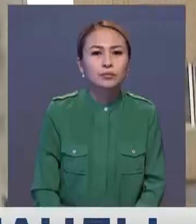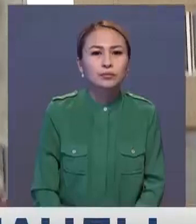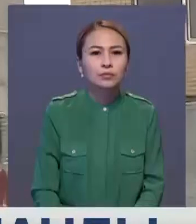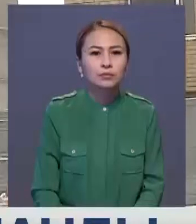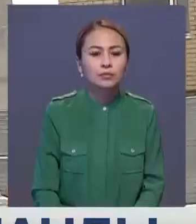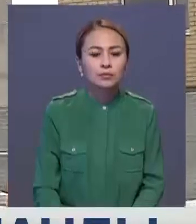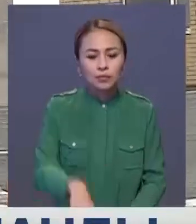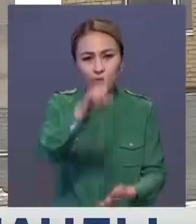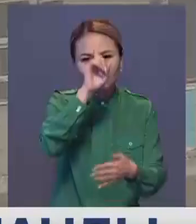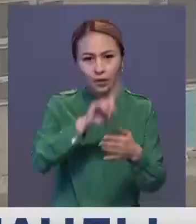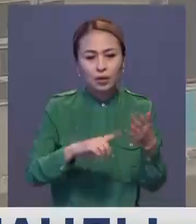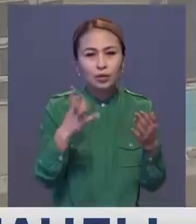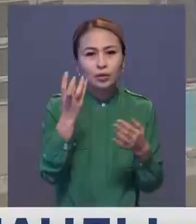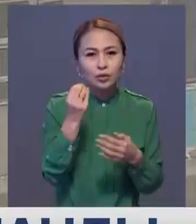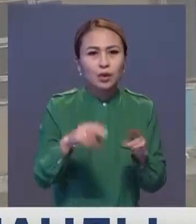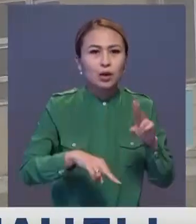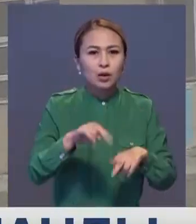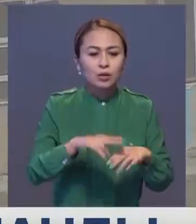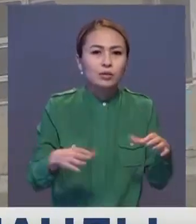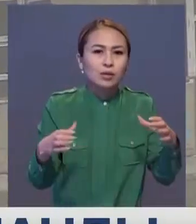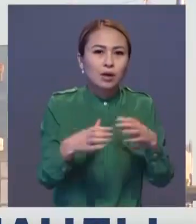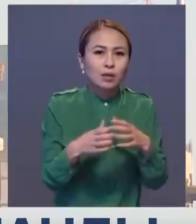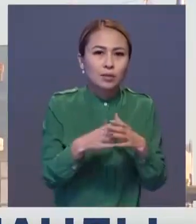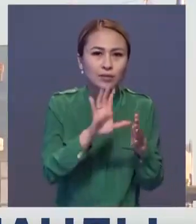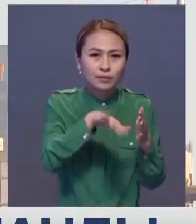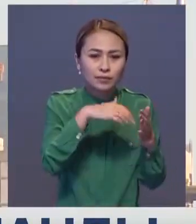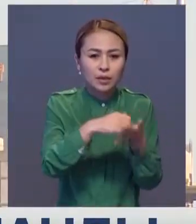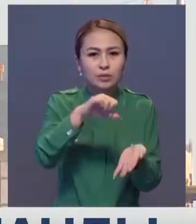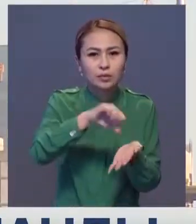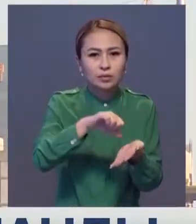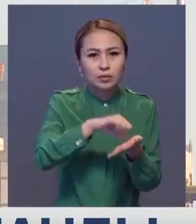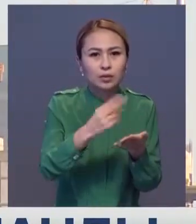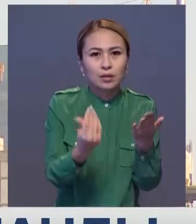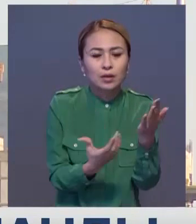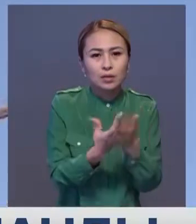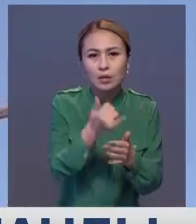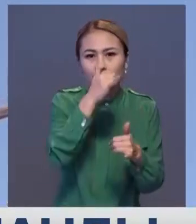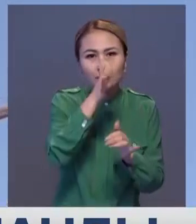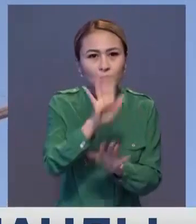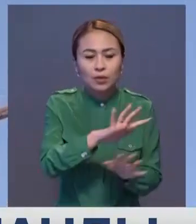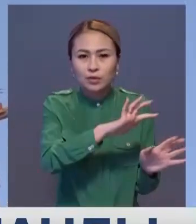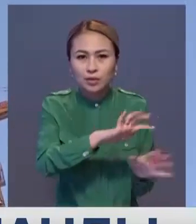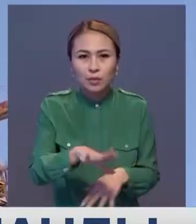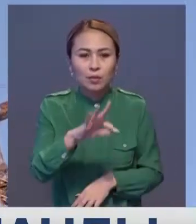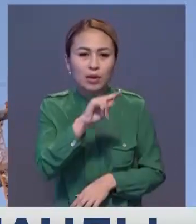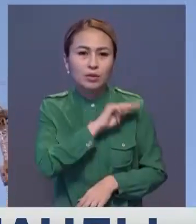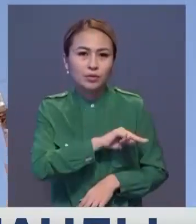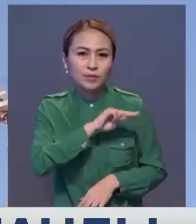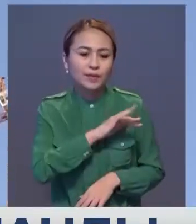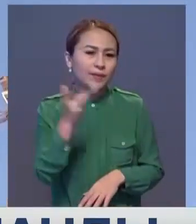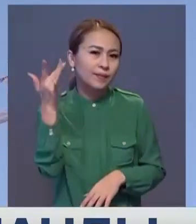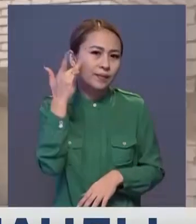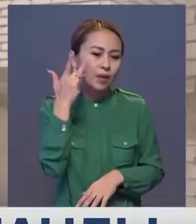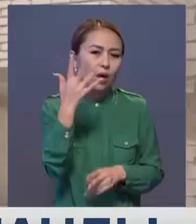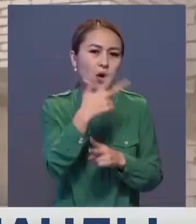Халық сенімінен әлі шыға қоймаған құрылыс компаниялары үлескерлердің қаржысын тікелей тарта алмайды. Бірақ жұмысын бірыңғай